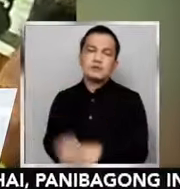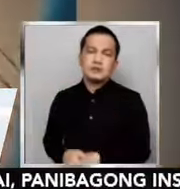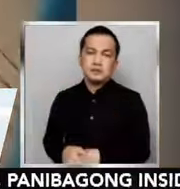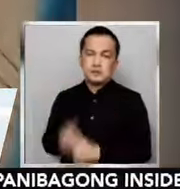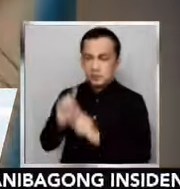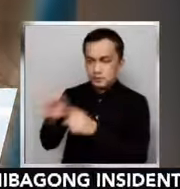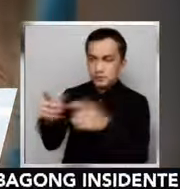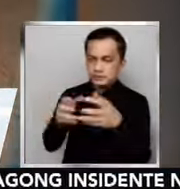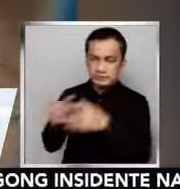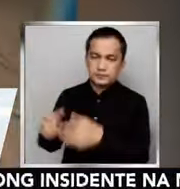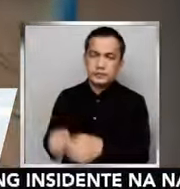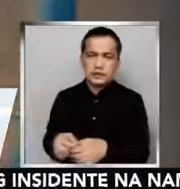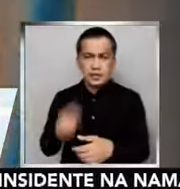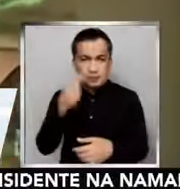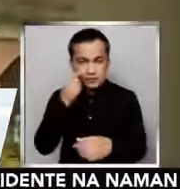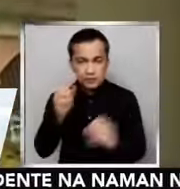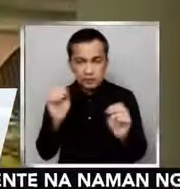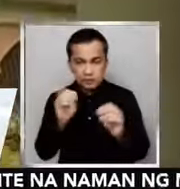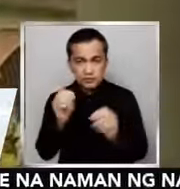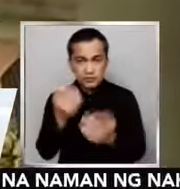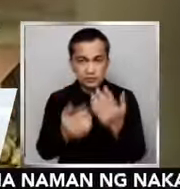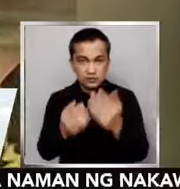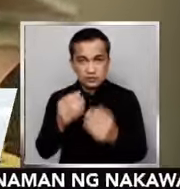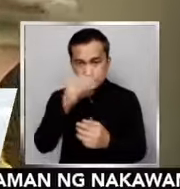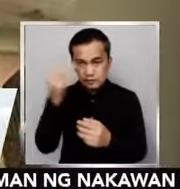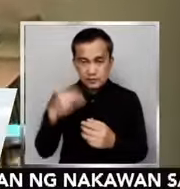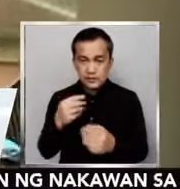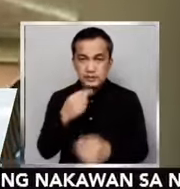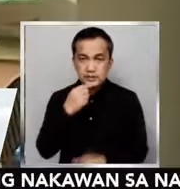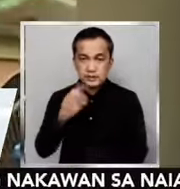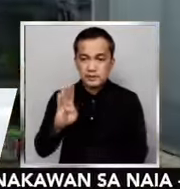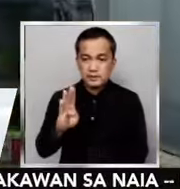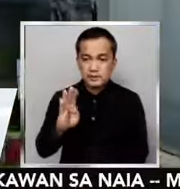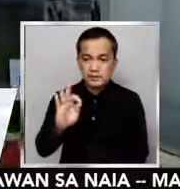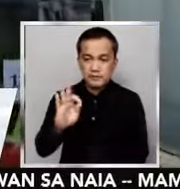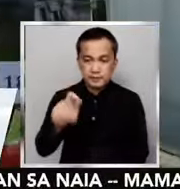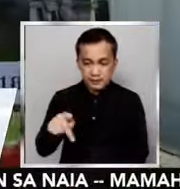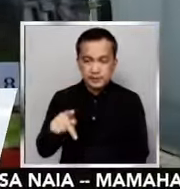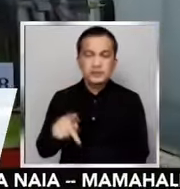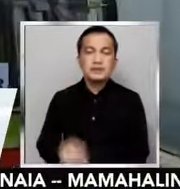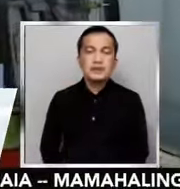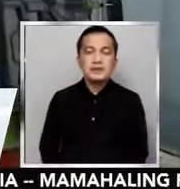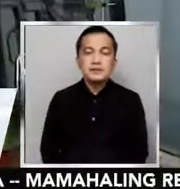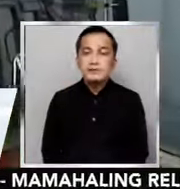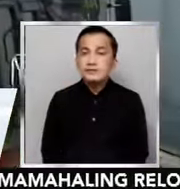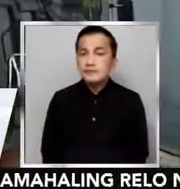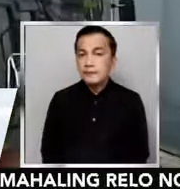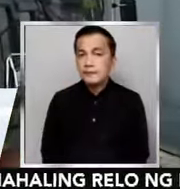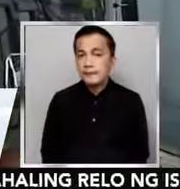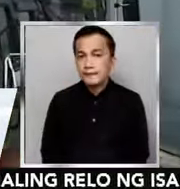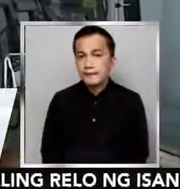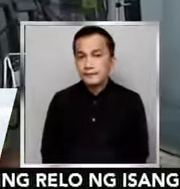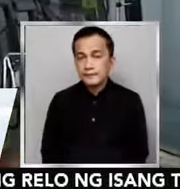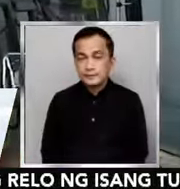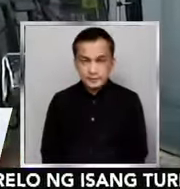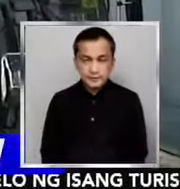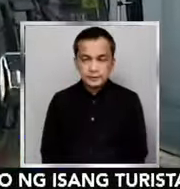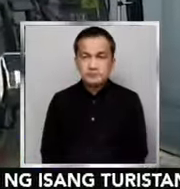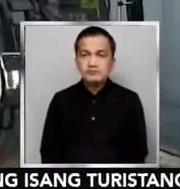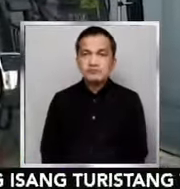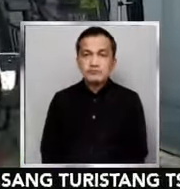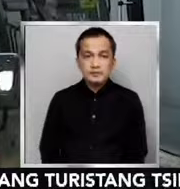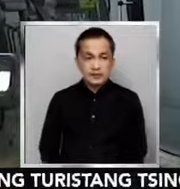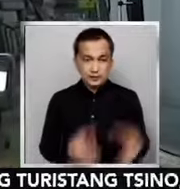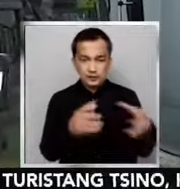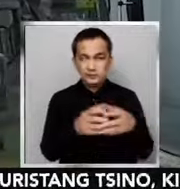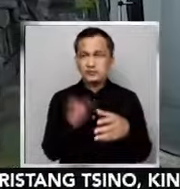umanong walang sunog tuwing marso ayon sa Bureau fire protection naglibot na naman ang ahensya sa iba't